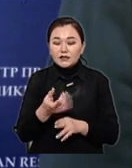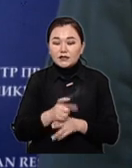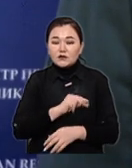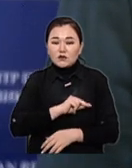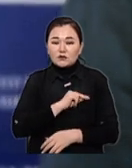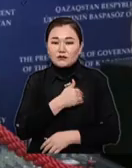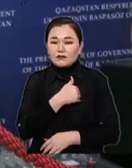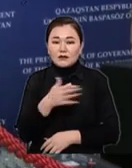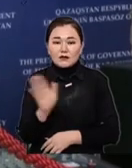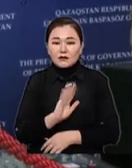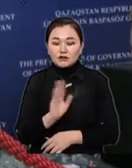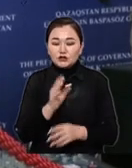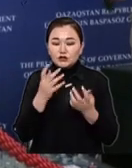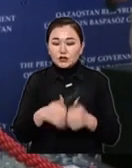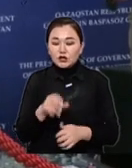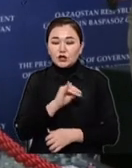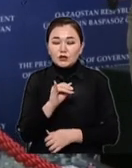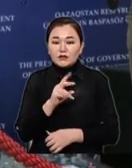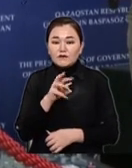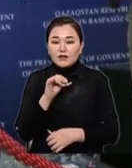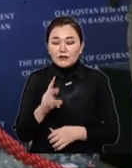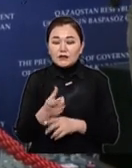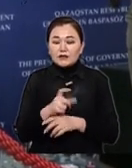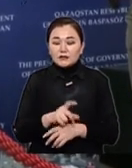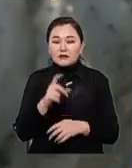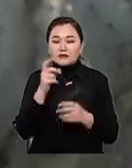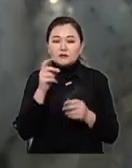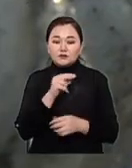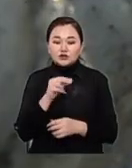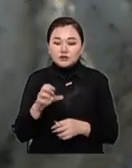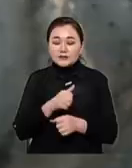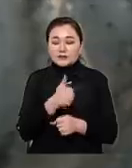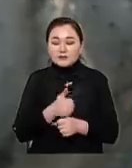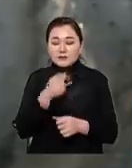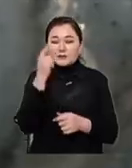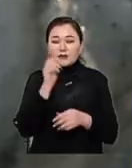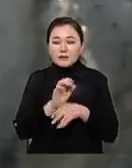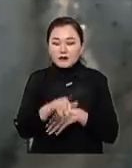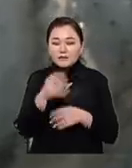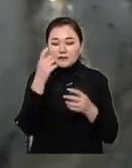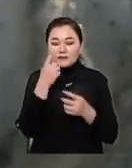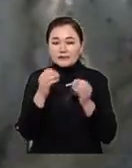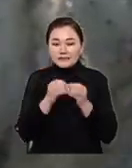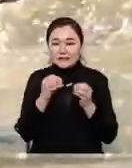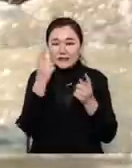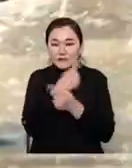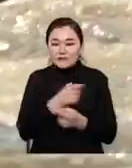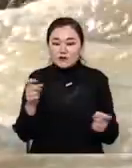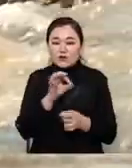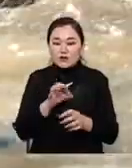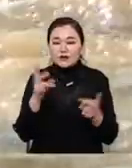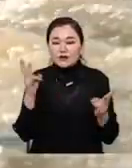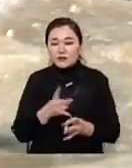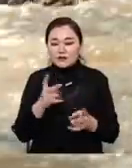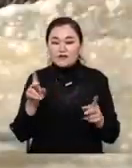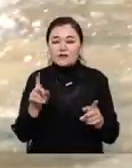работу неохотно, считает Юрий Ильин. Глава ведомства по чрезвычайным ситуациям направил десятки уведомлений региональным властям о